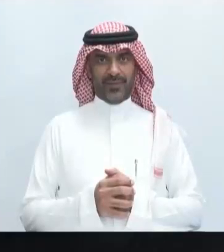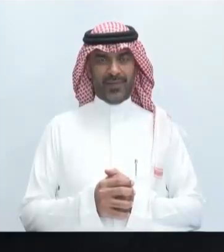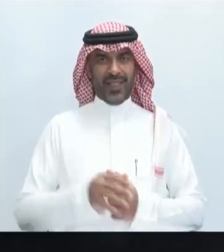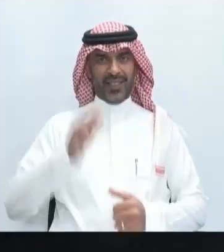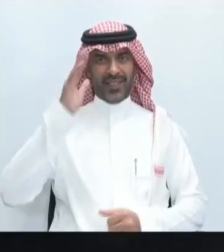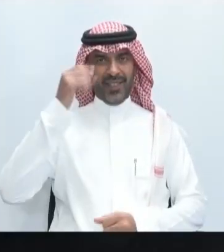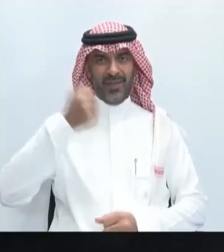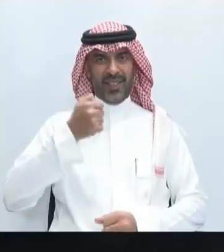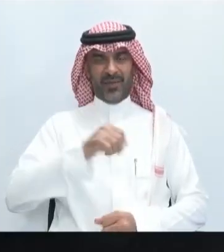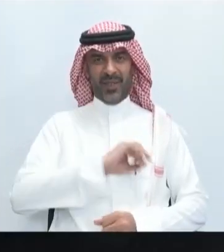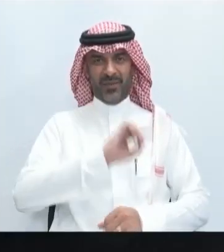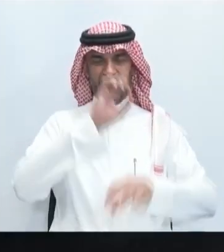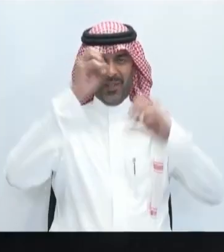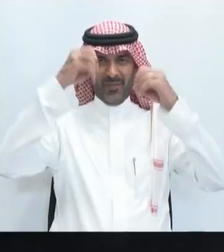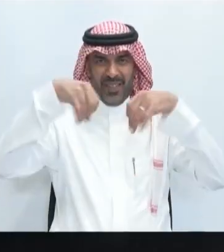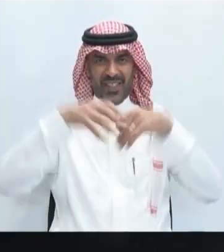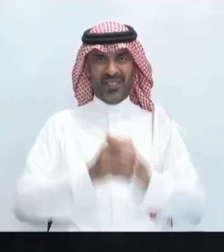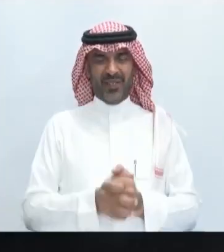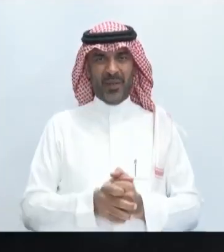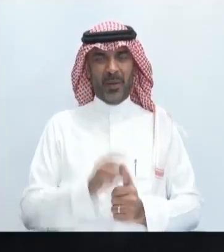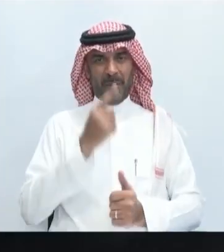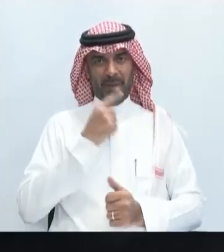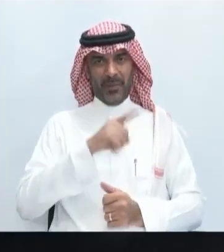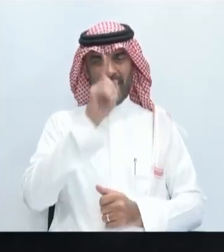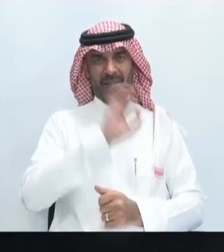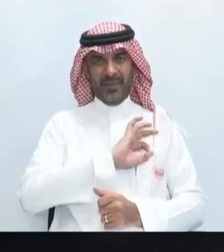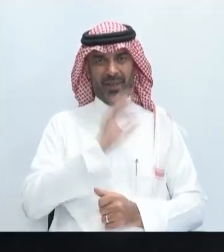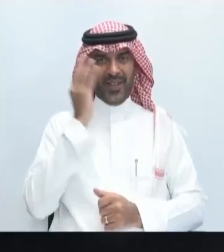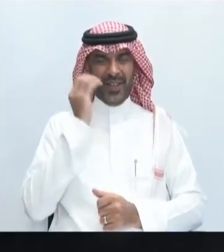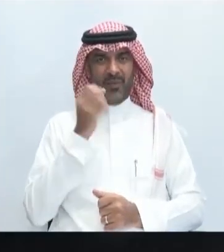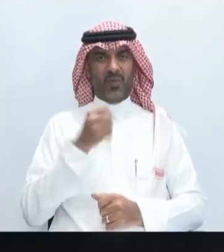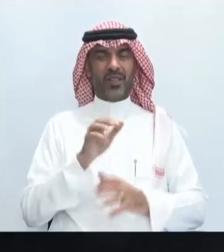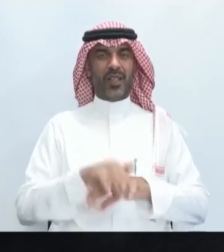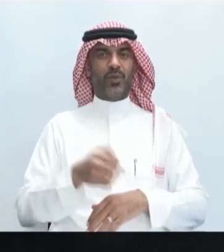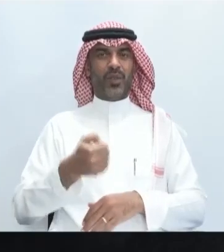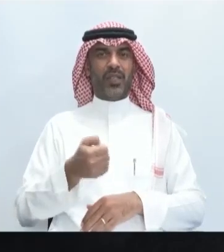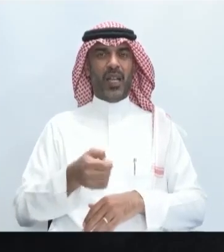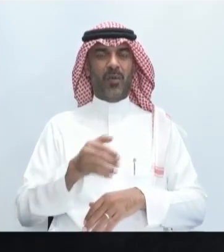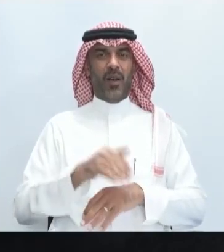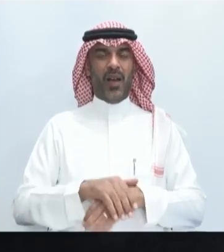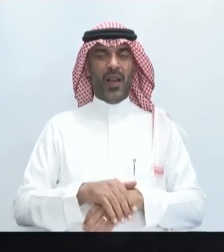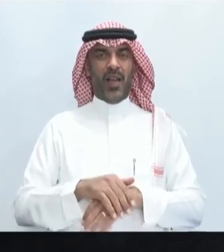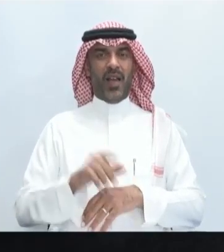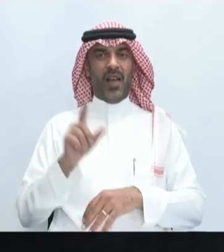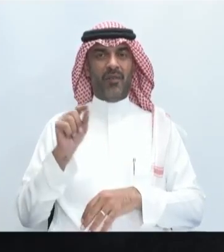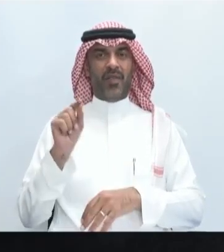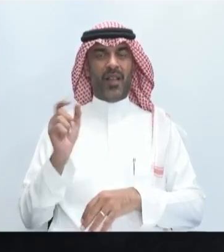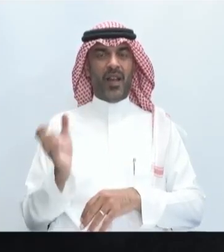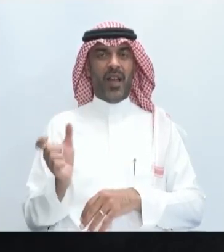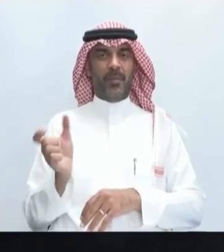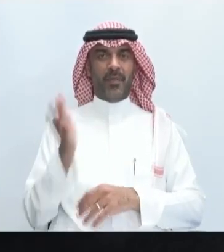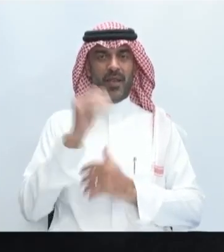السلام عليكم ورحمه الله وبركاته بسم الله الرحمن الرحيم والصلاه والسلام على اشرف الانبياء والمرسلين